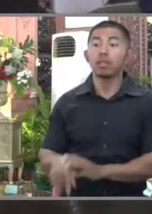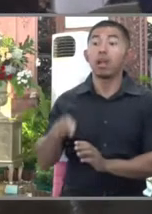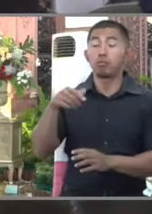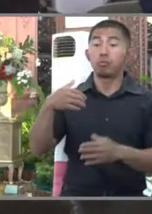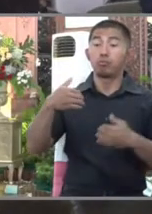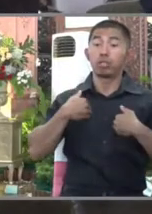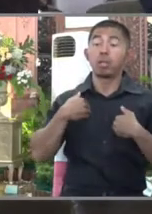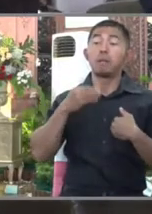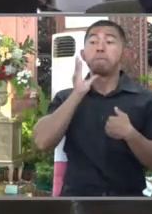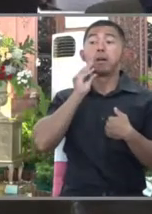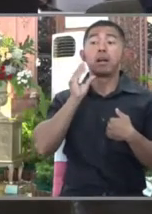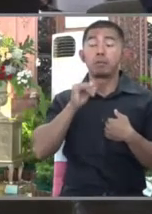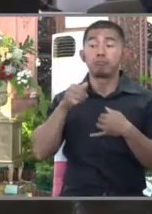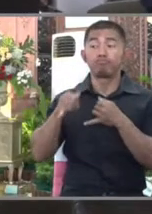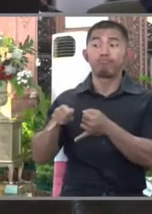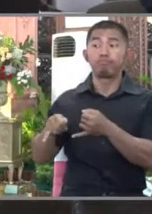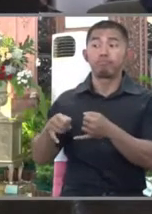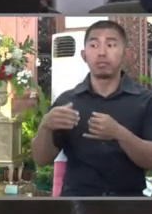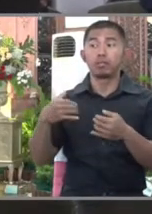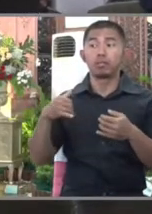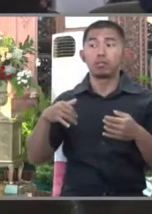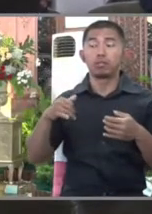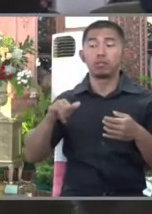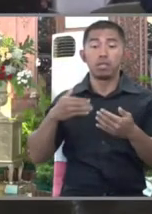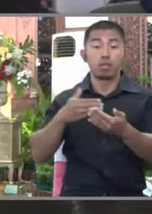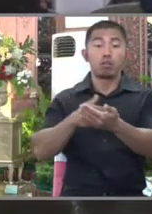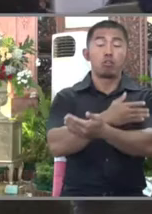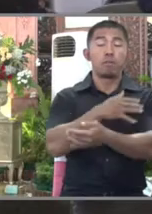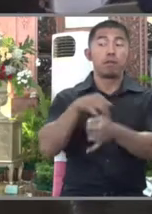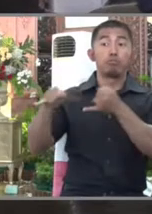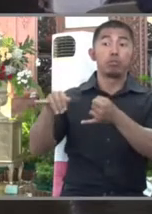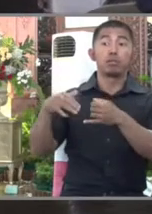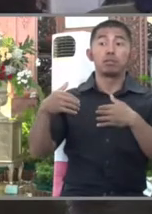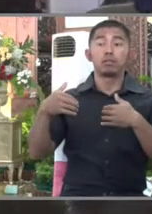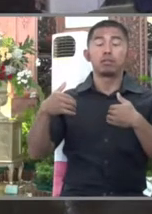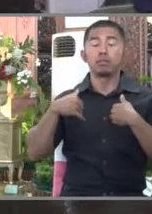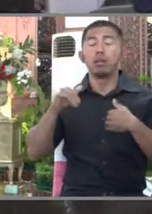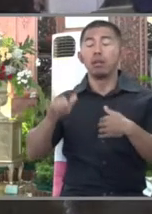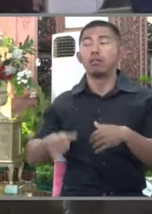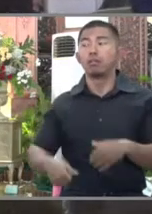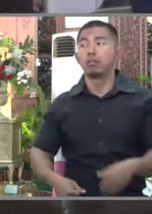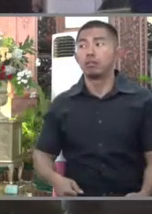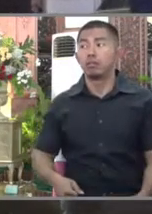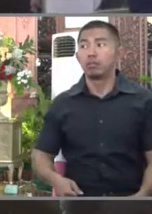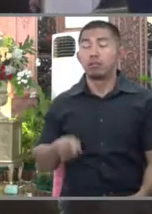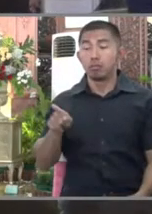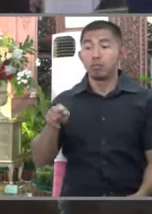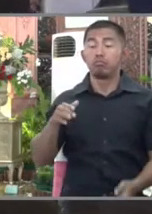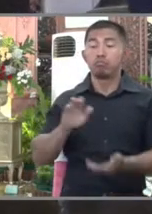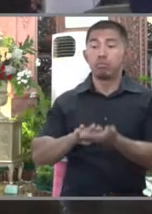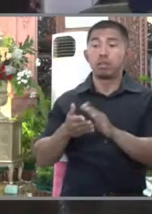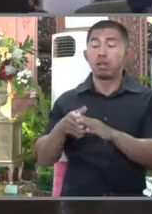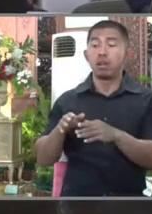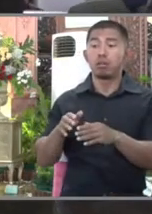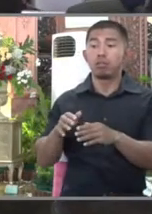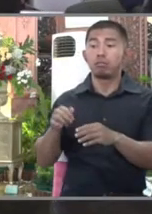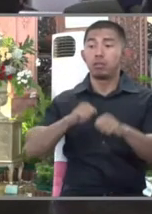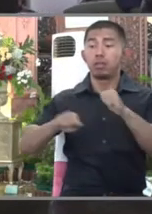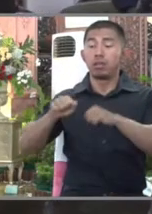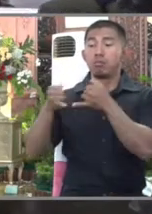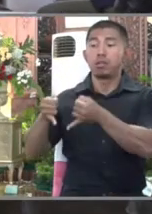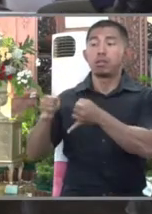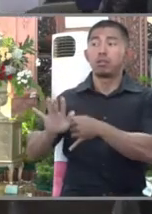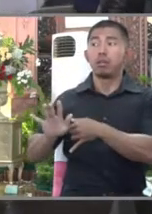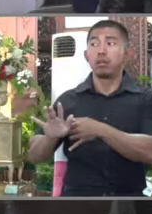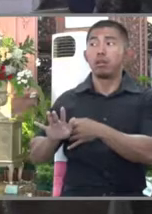pernah jadi korban perundungan enggak? Pernah, Pak. Pernah. Kamu pernah melakukan perundungan